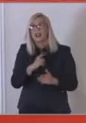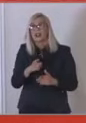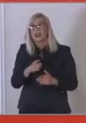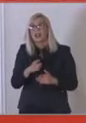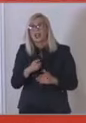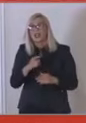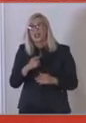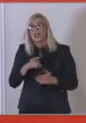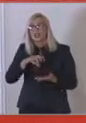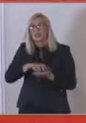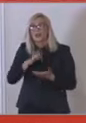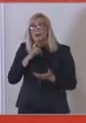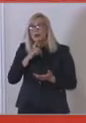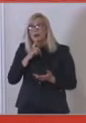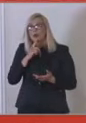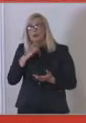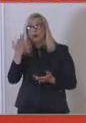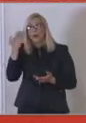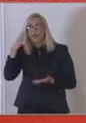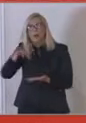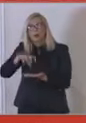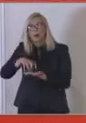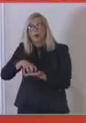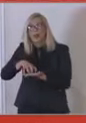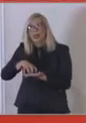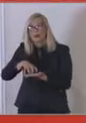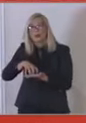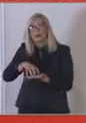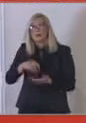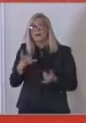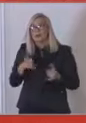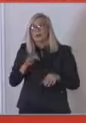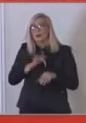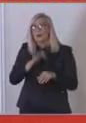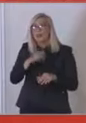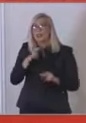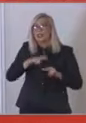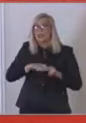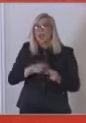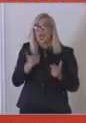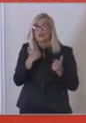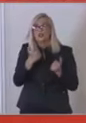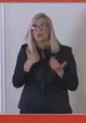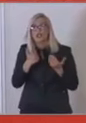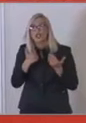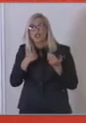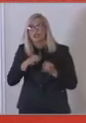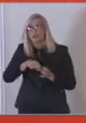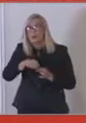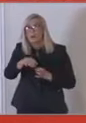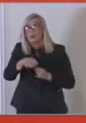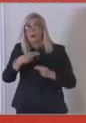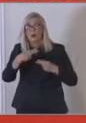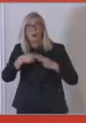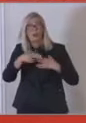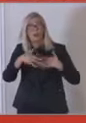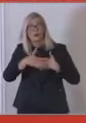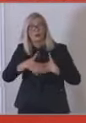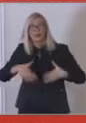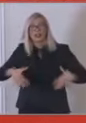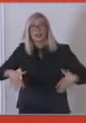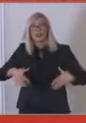zgjidhim me stabin general, dhe momentalisht po zgjidhen ato 600 metra